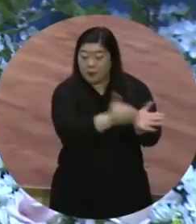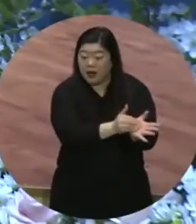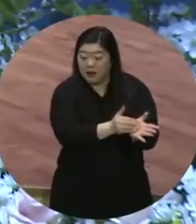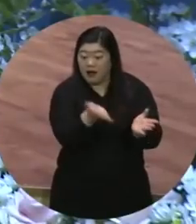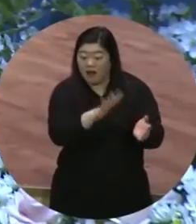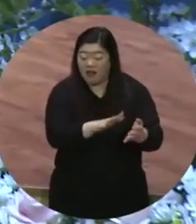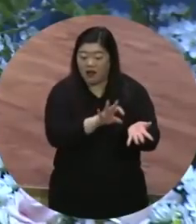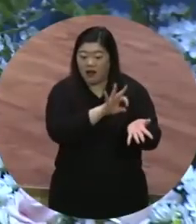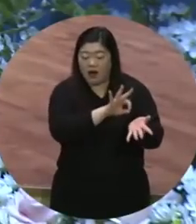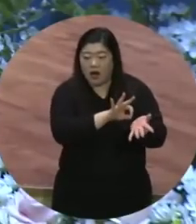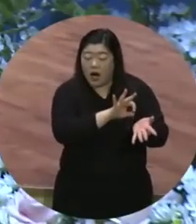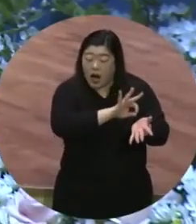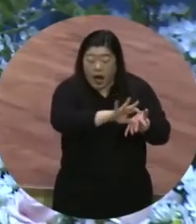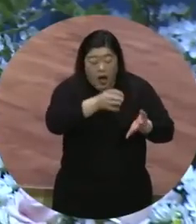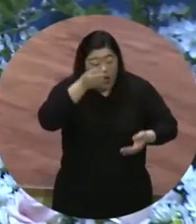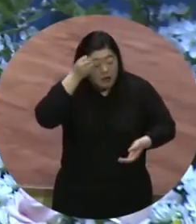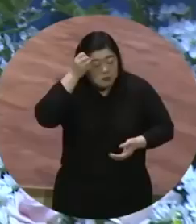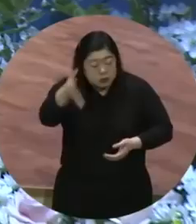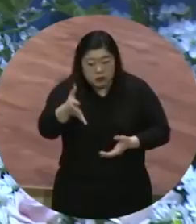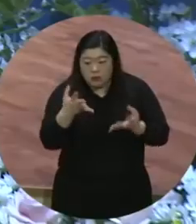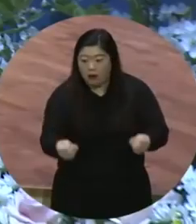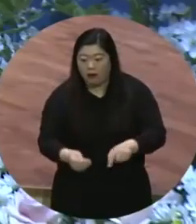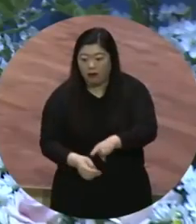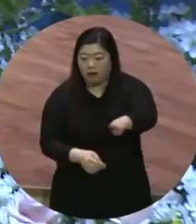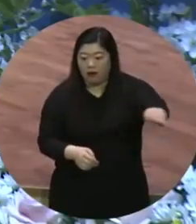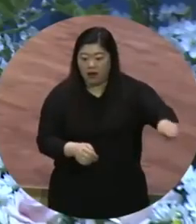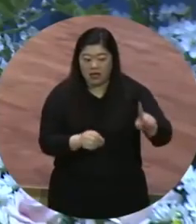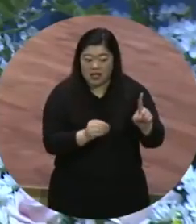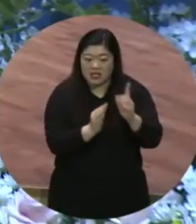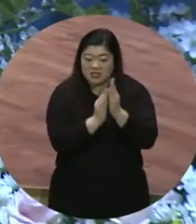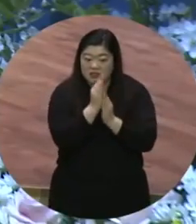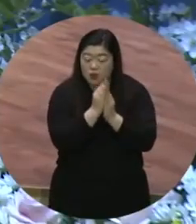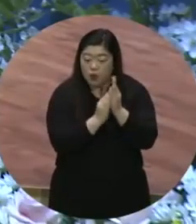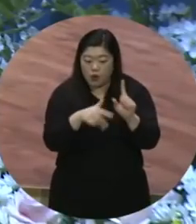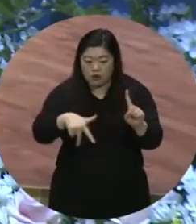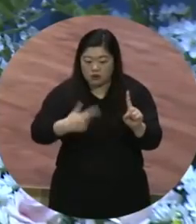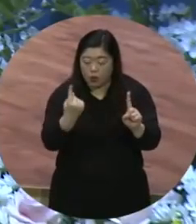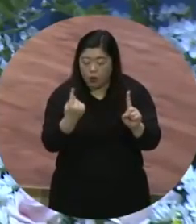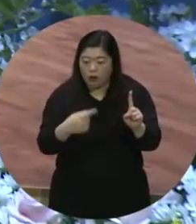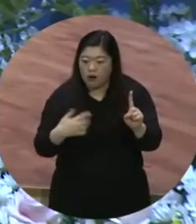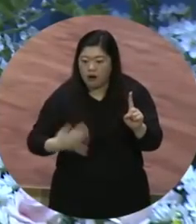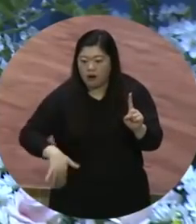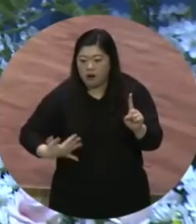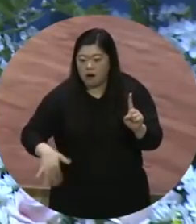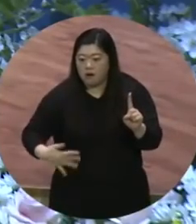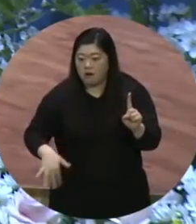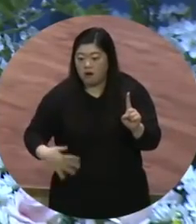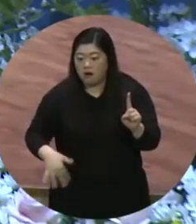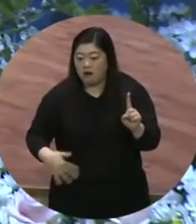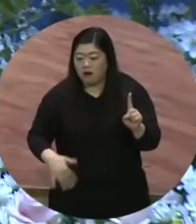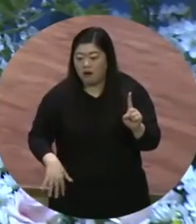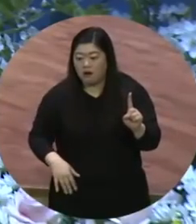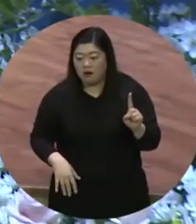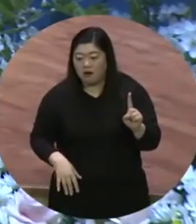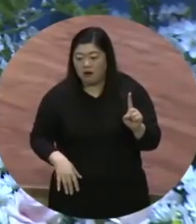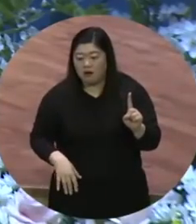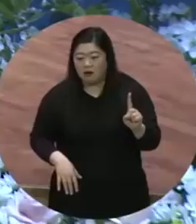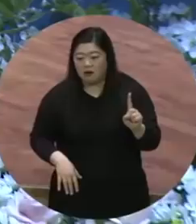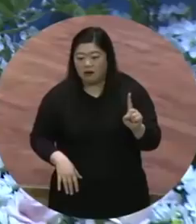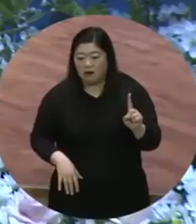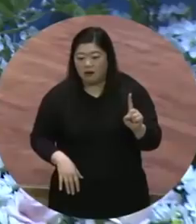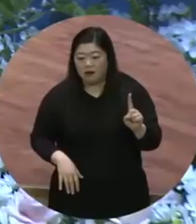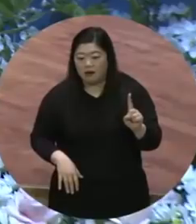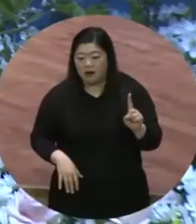들어있는데 제가 왜 말합니까? 영적으로요 지금 교회 안에서